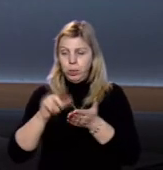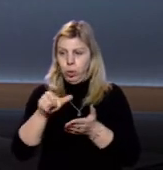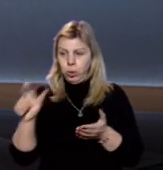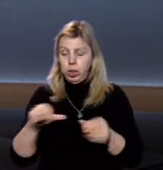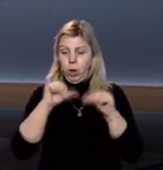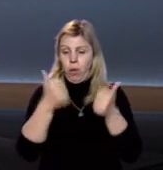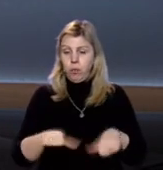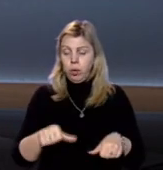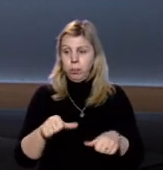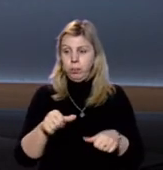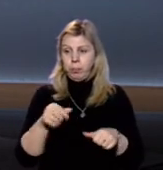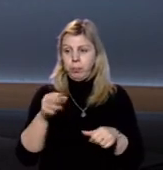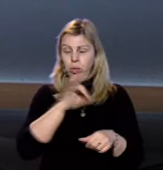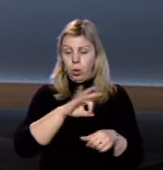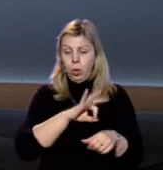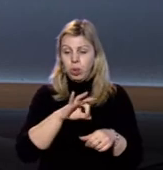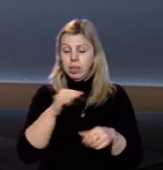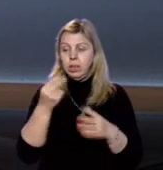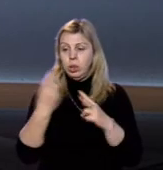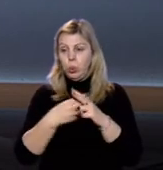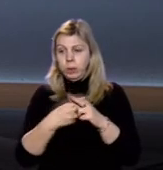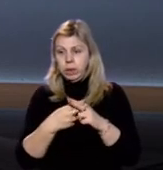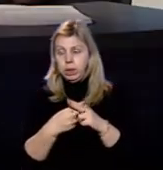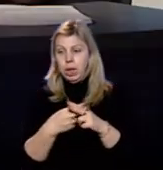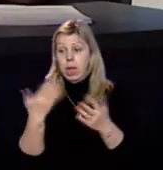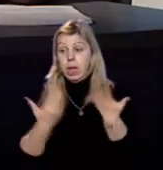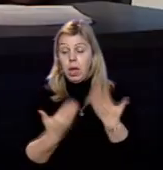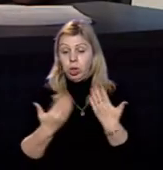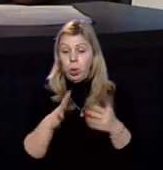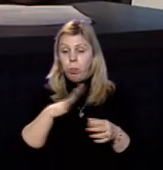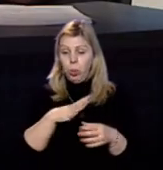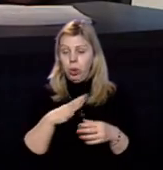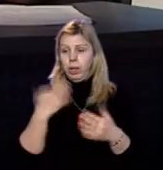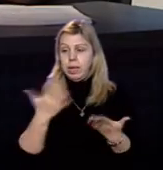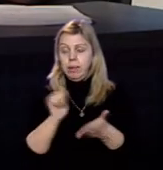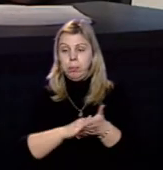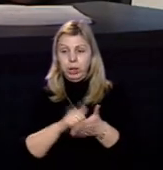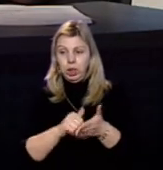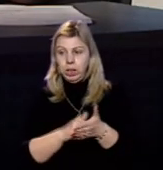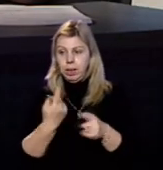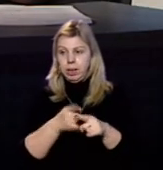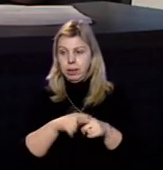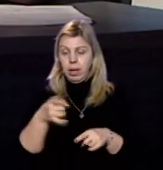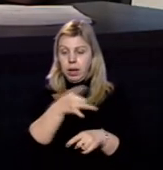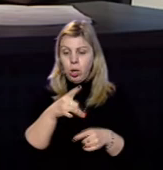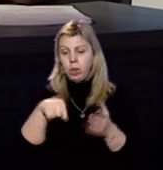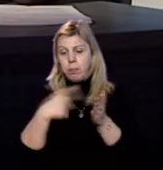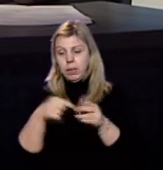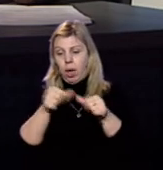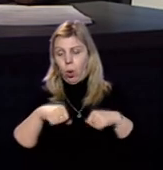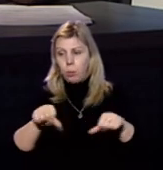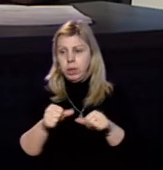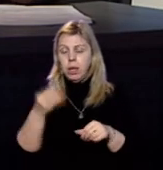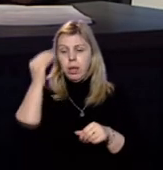формульному розрахунку виходить розмір субсидії, якщо навіть були певні обставини, то на цей район або міська комісія,